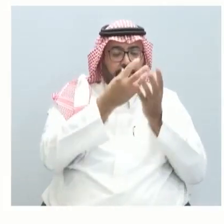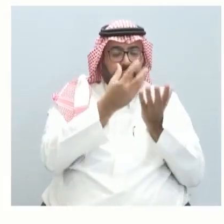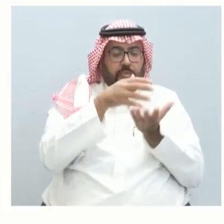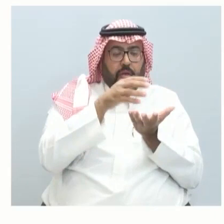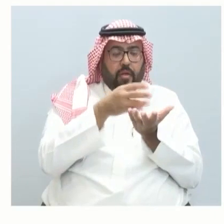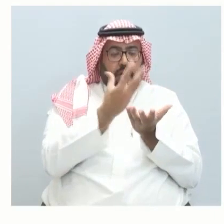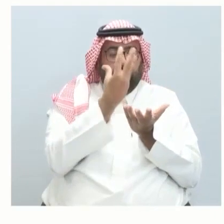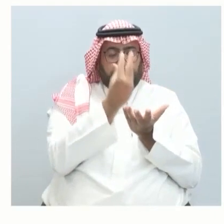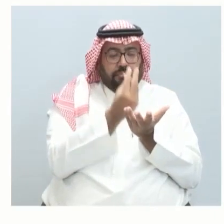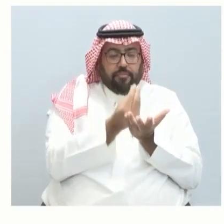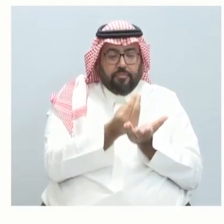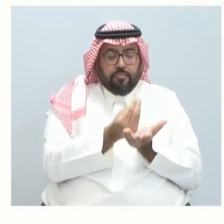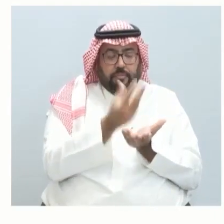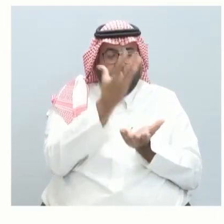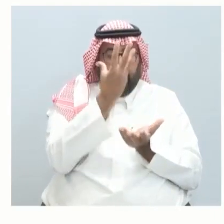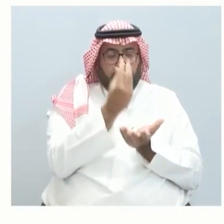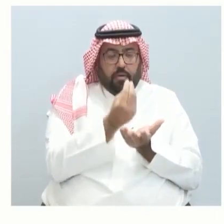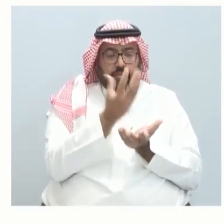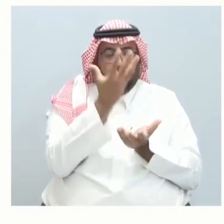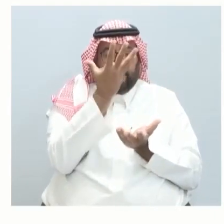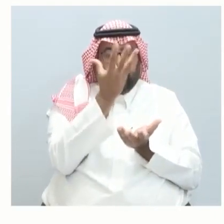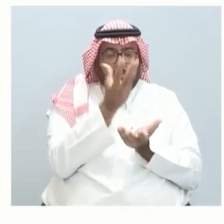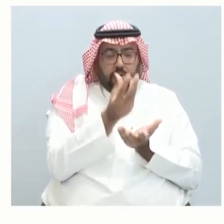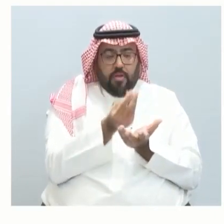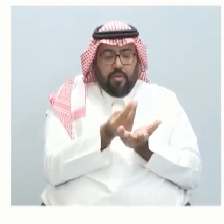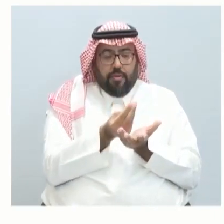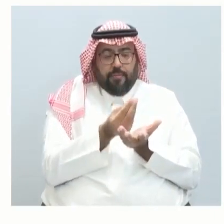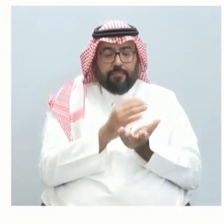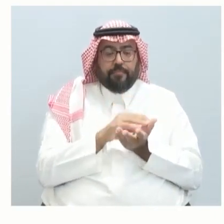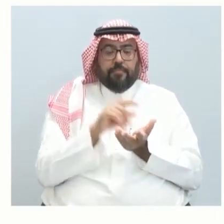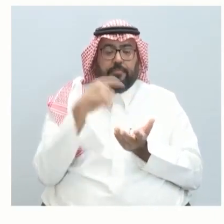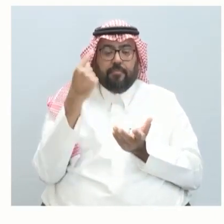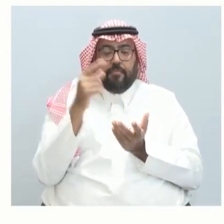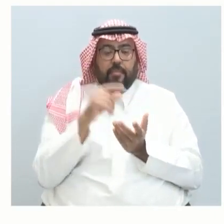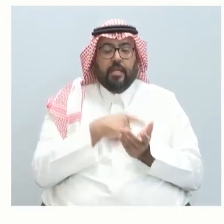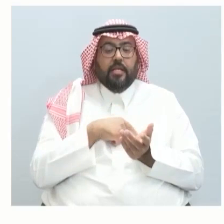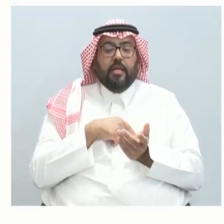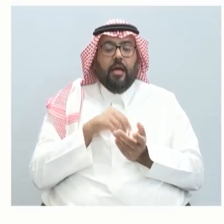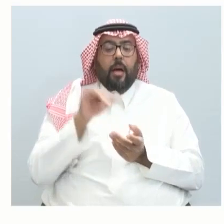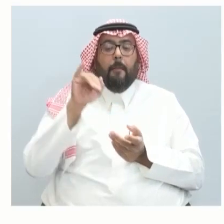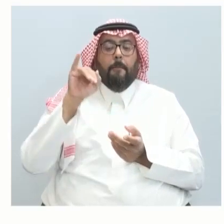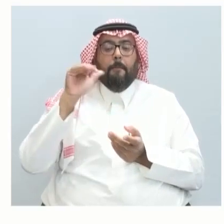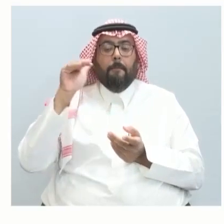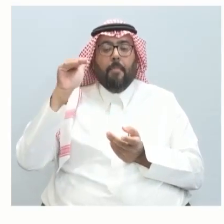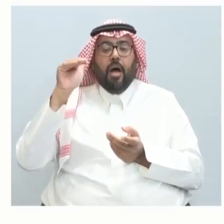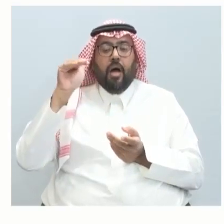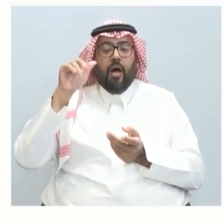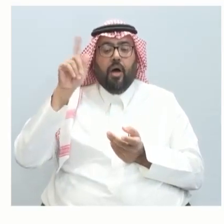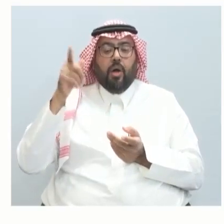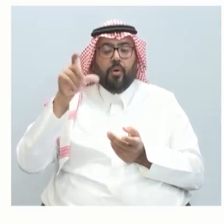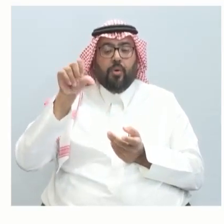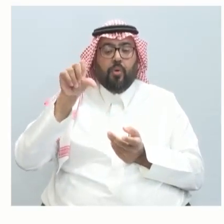المجسم له نفس الشكل اذا ماذا نطلق على هذا المجسم ابنائي وبناتي ها يا ابطال